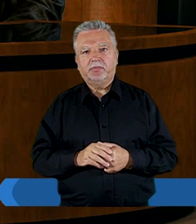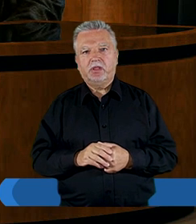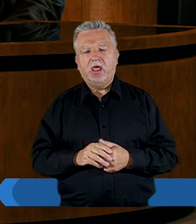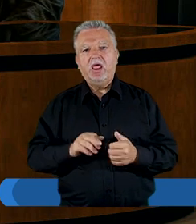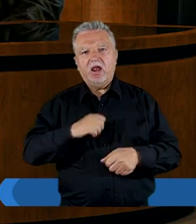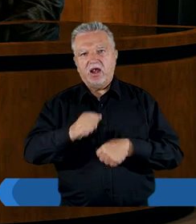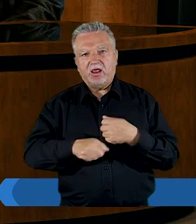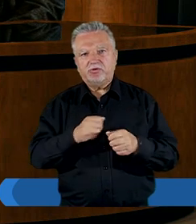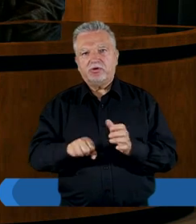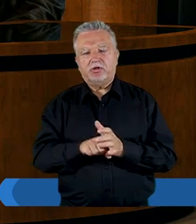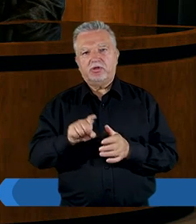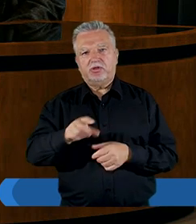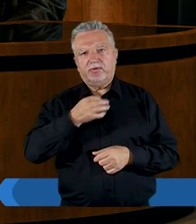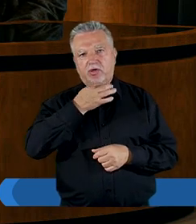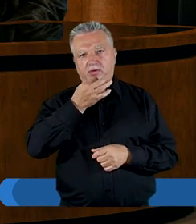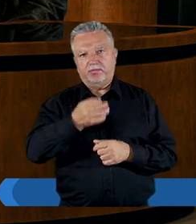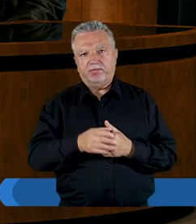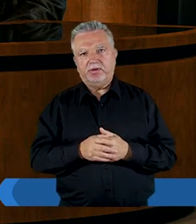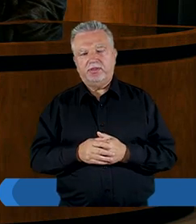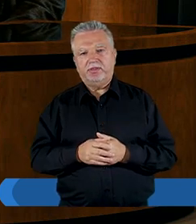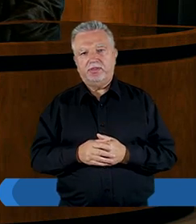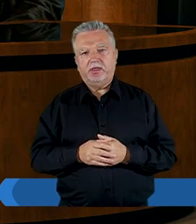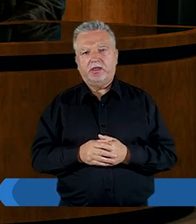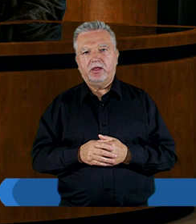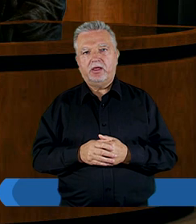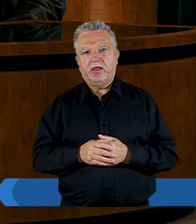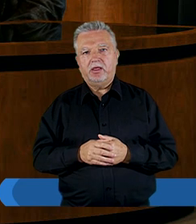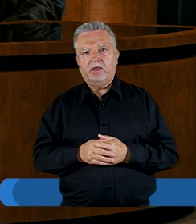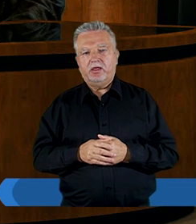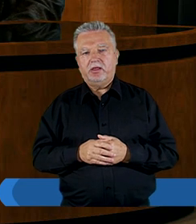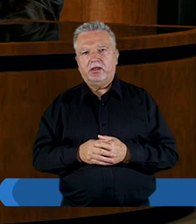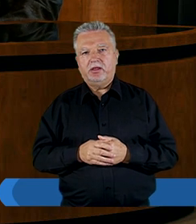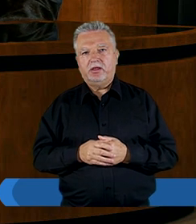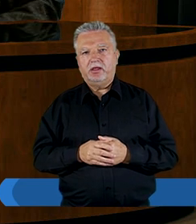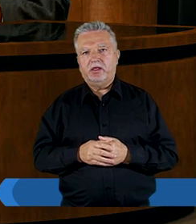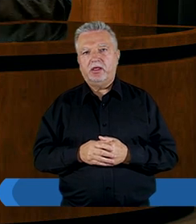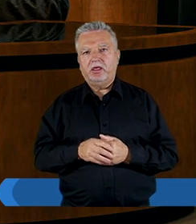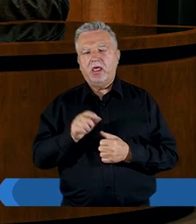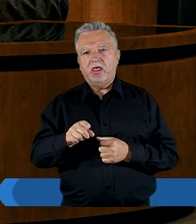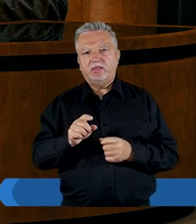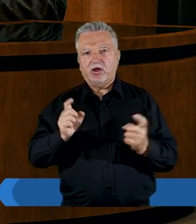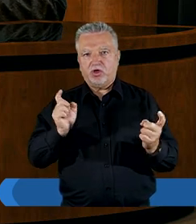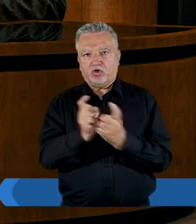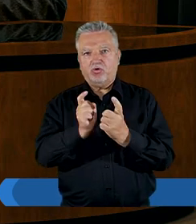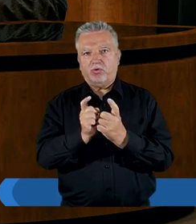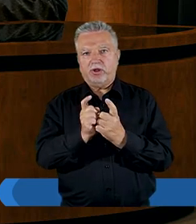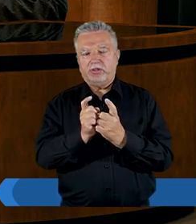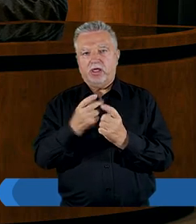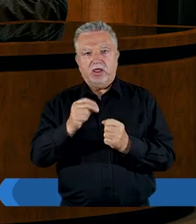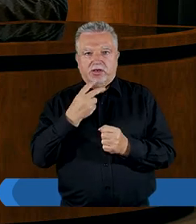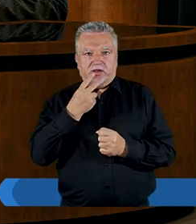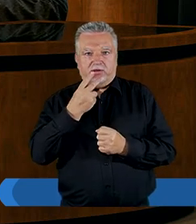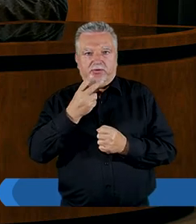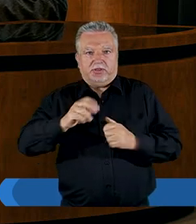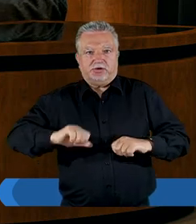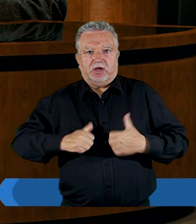więc nawiązując jeszcze do twojego pytania, od którego cała ta dyskusja, ten konflikt nie widać,